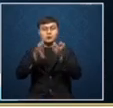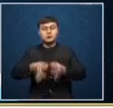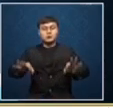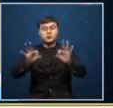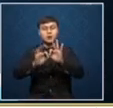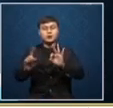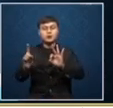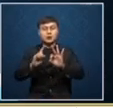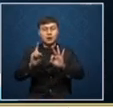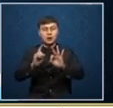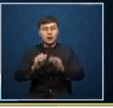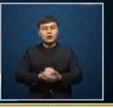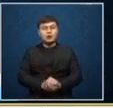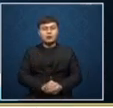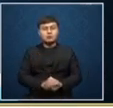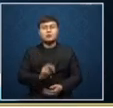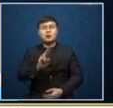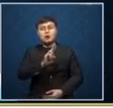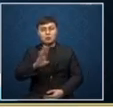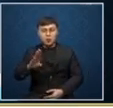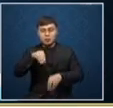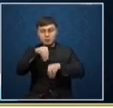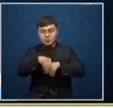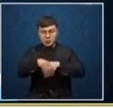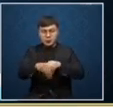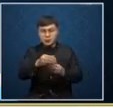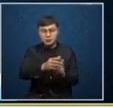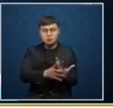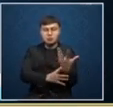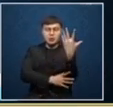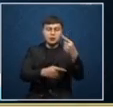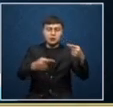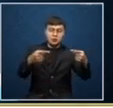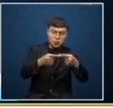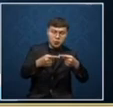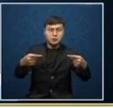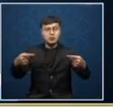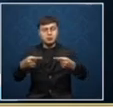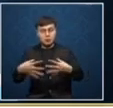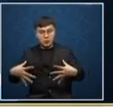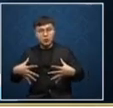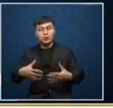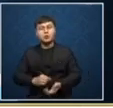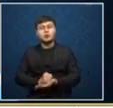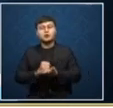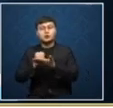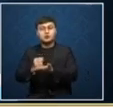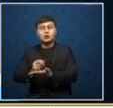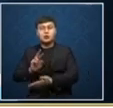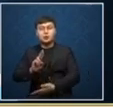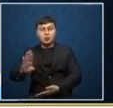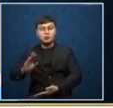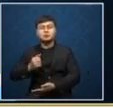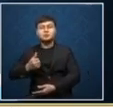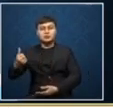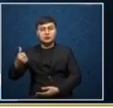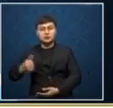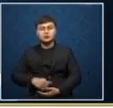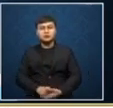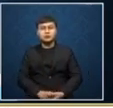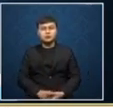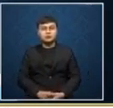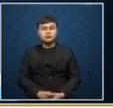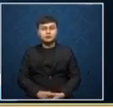ความยั่งยืนของการปรับเปลี่ยนระบบการปลูกพืชในพื้นที่ที่เหมาะสมและไม่เหมาะสมที่จะปรับเปลี่ยนมาสู่ระบบการเกษตรอื่นๆประเด็นที่ค